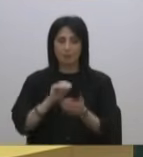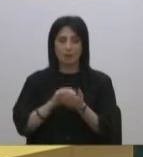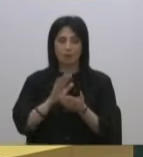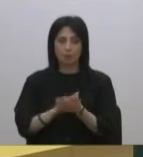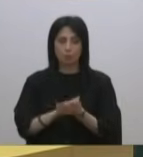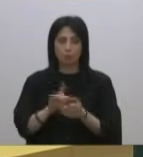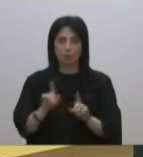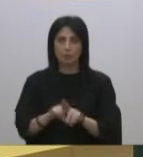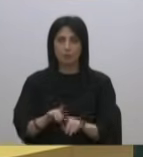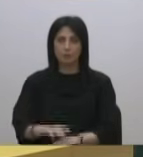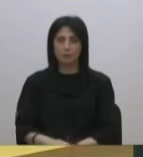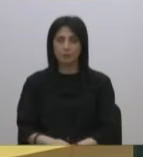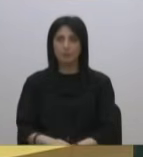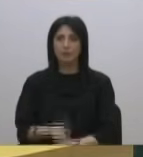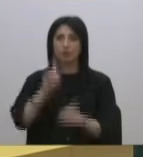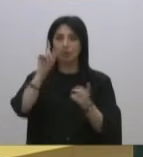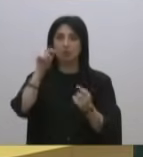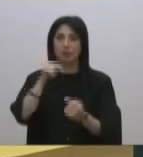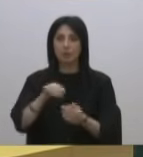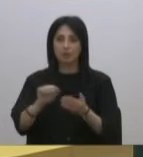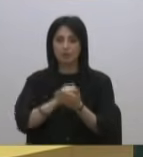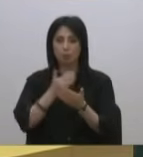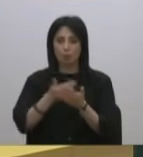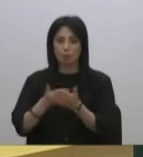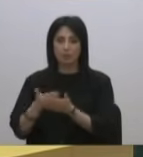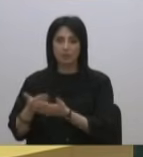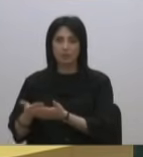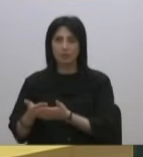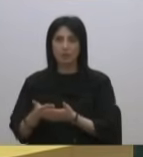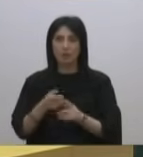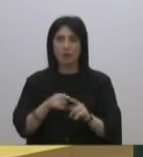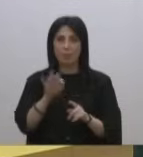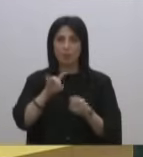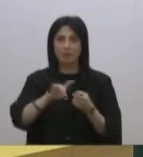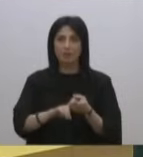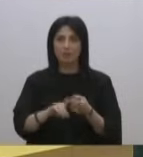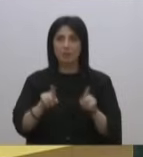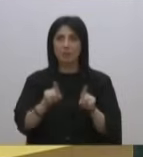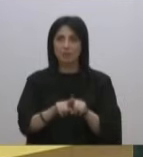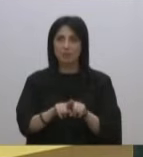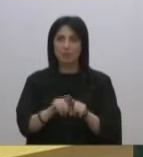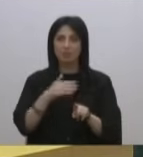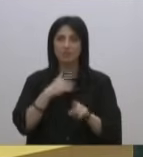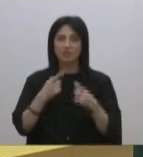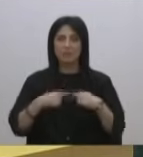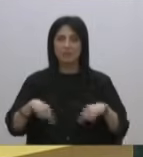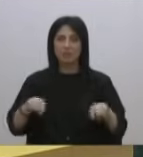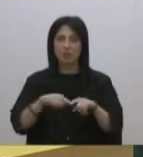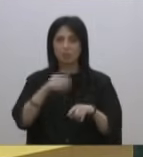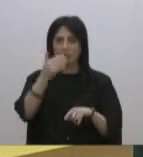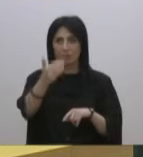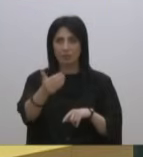აღნიშნულია ასევე შესაბამის დოკუმენტებში და მე ამასთან დაკავშირებით ასევე ჩვენ საზოგადოებასაც